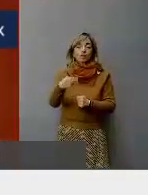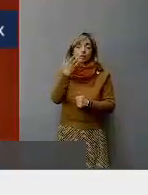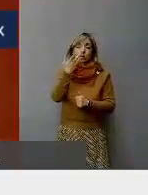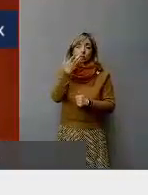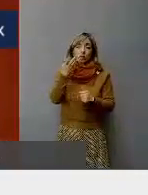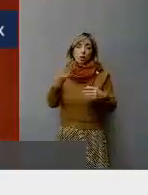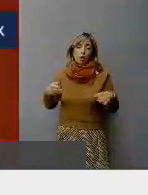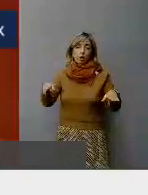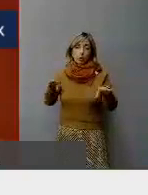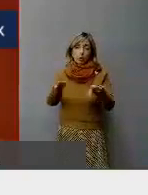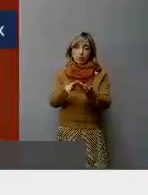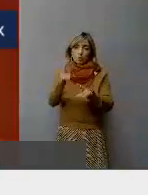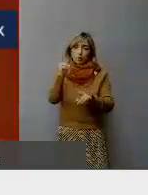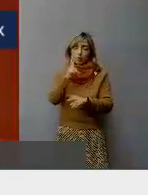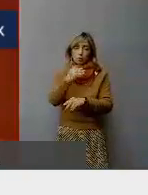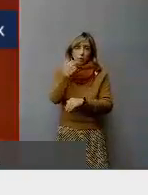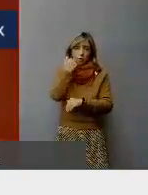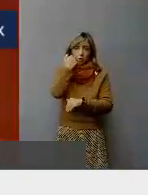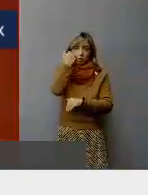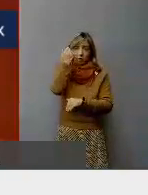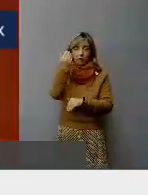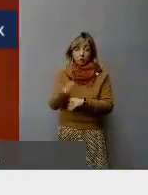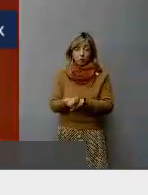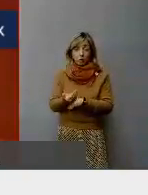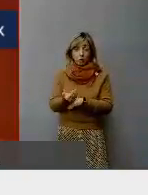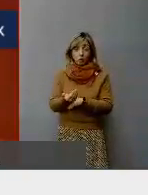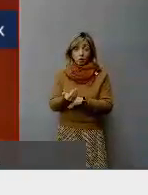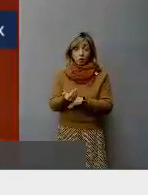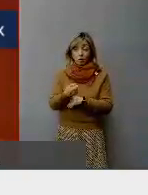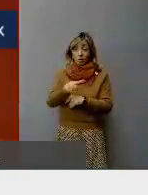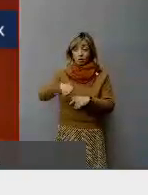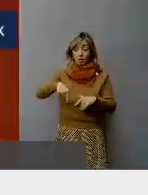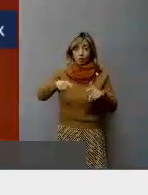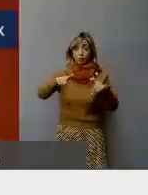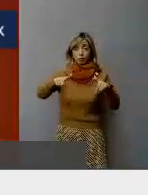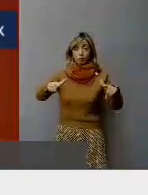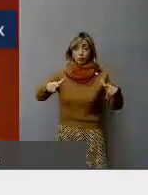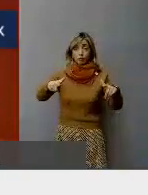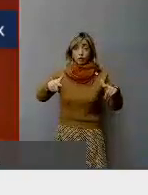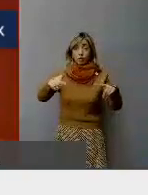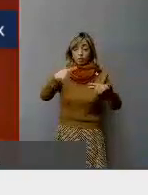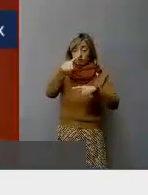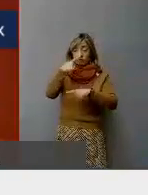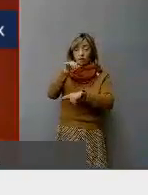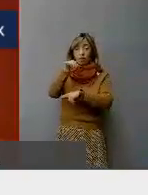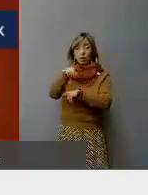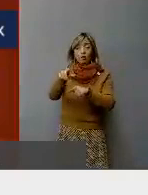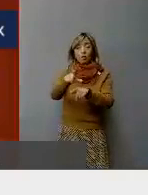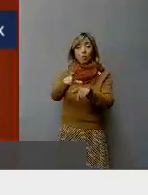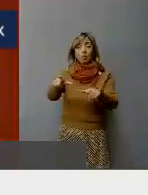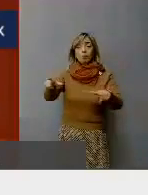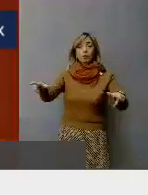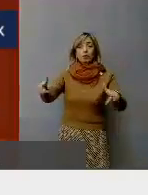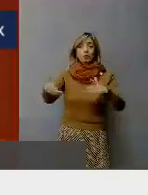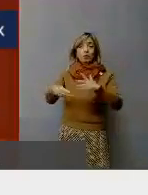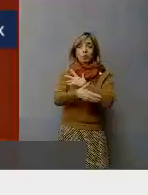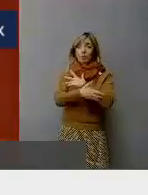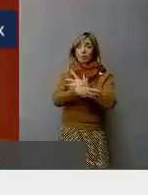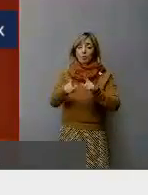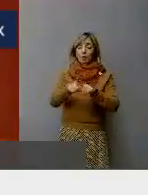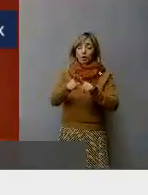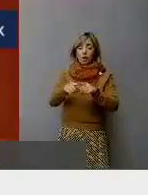vergognoso di questo indirizzo che nella nostra città ha messo in atto nei confronti delle persone diciamo abbandonate da